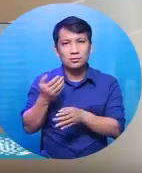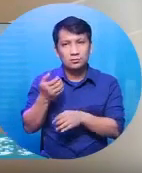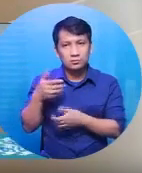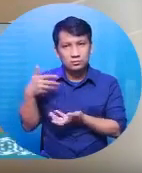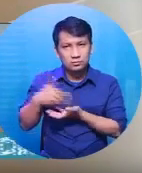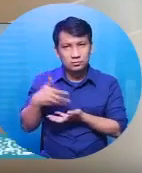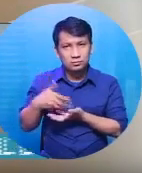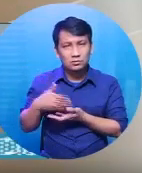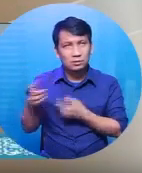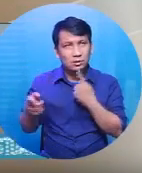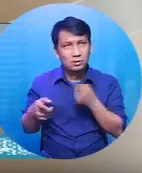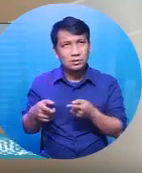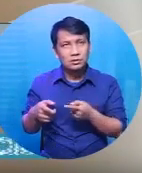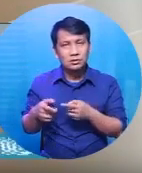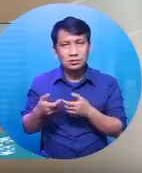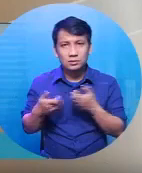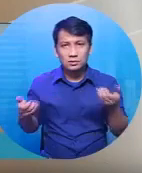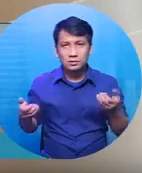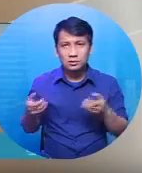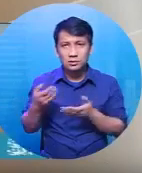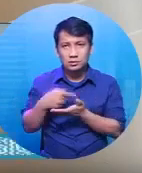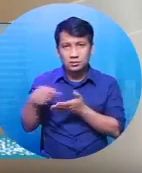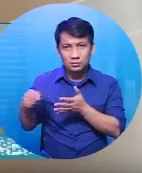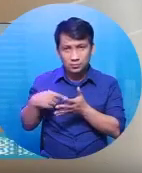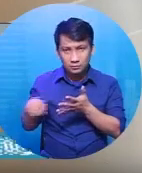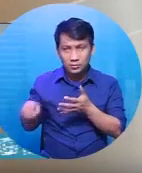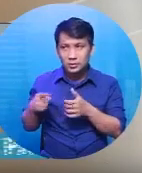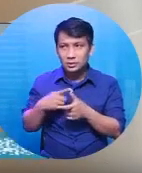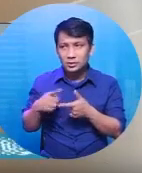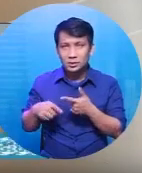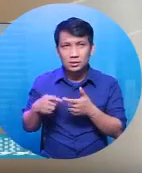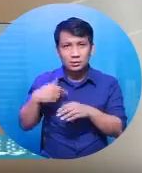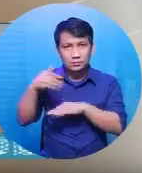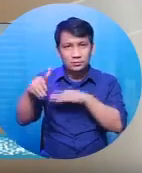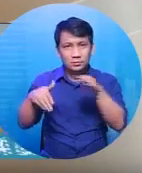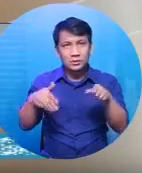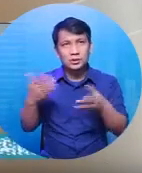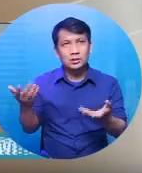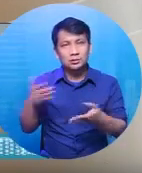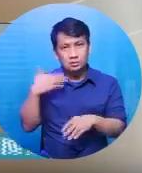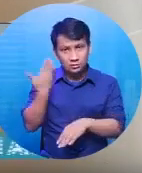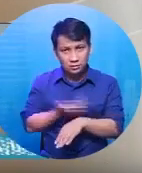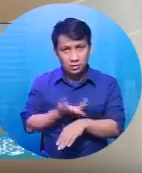siya. Ah, so ibig sabihin, bukod pa sa mga bills mo dyan sa Amerika, nagpapadala ka pa para